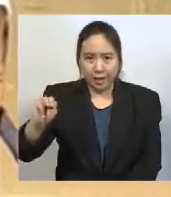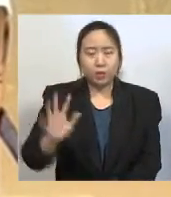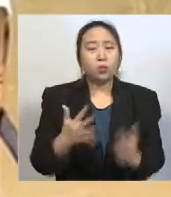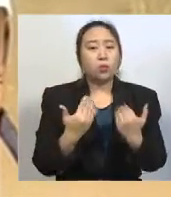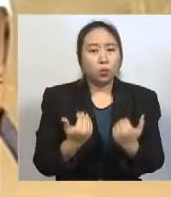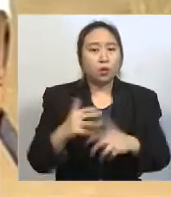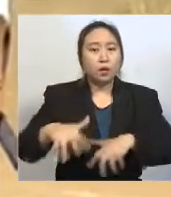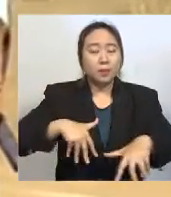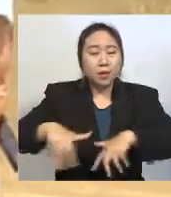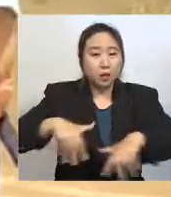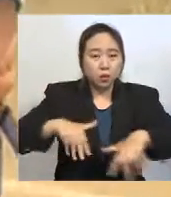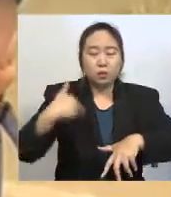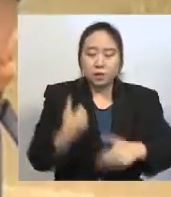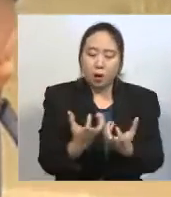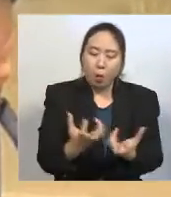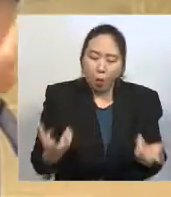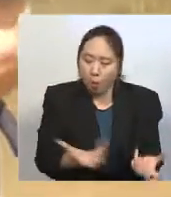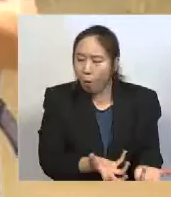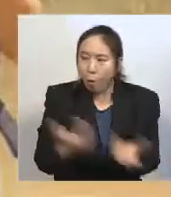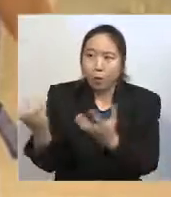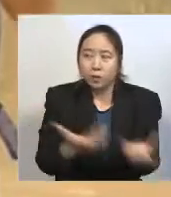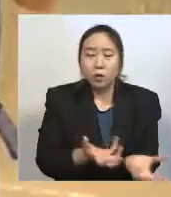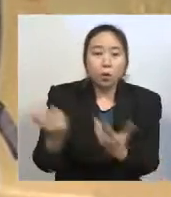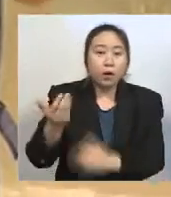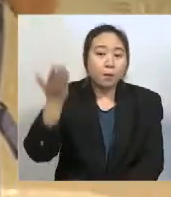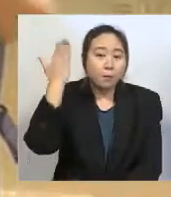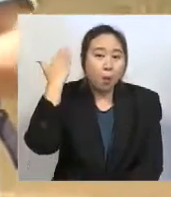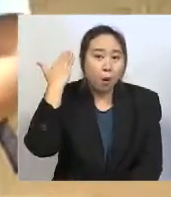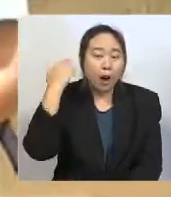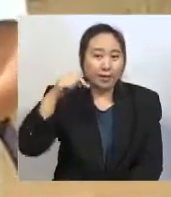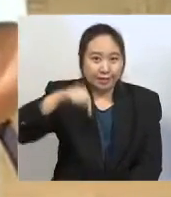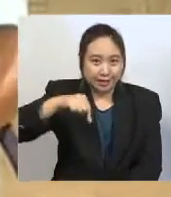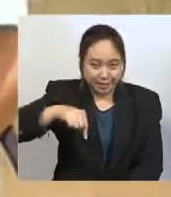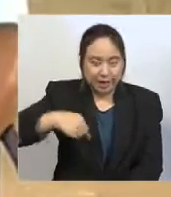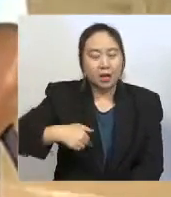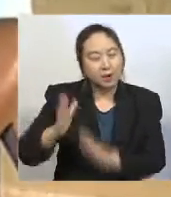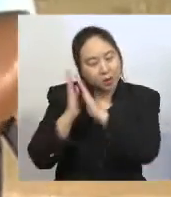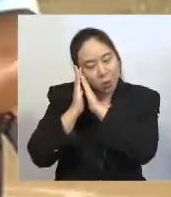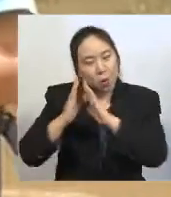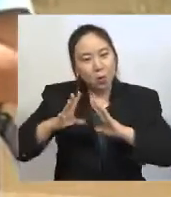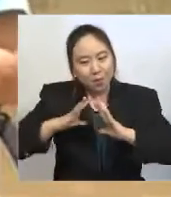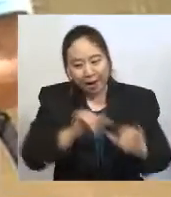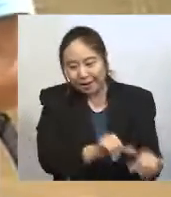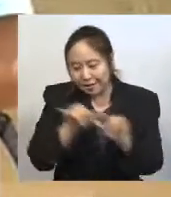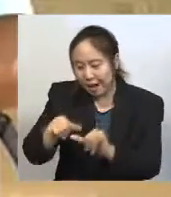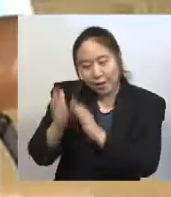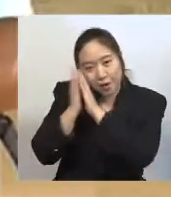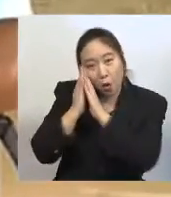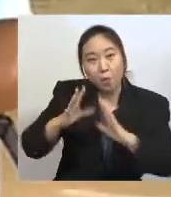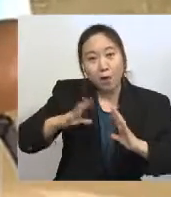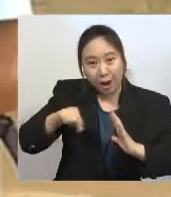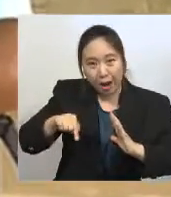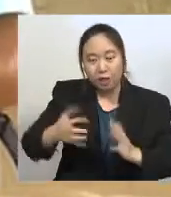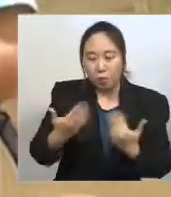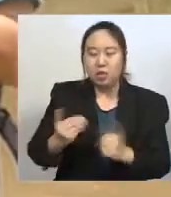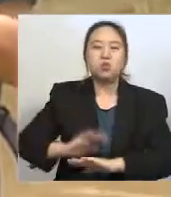ได้มีการขนสิ่งของแต่ก่อนเนี่ยเมื่อวานที่เนี่ยยังเป็นจุดพักพิงอยู่ตอนนี้เราก็ได้มีการยกเลิกจุดพัก